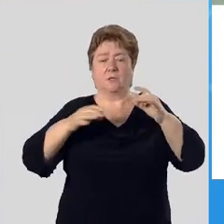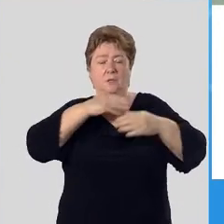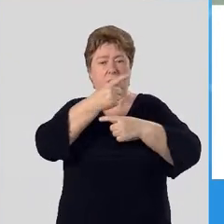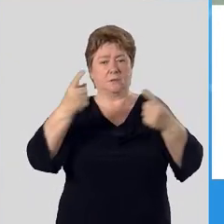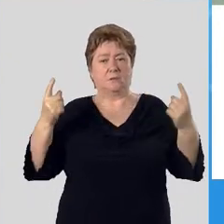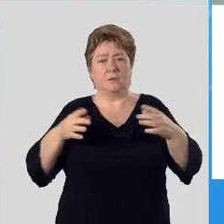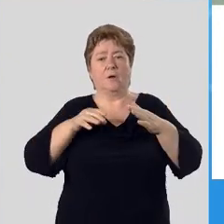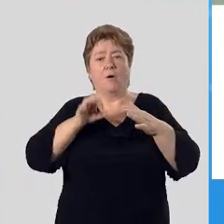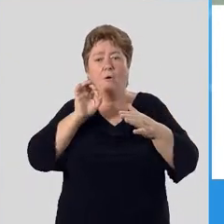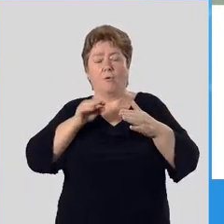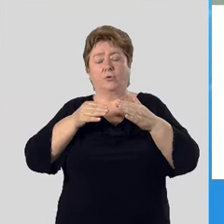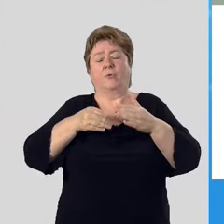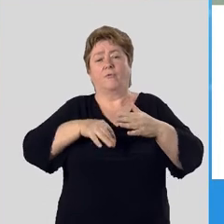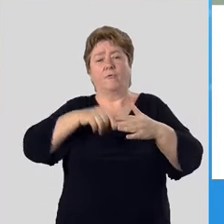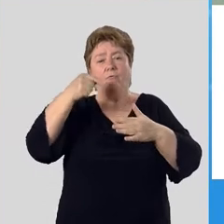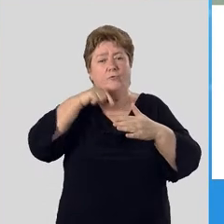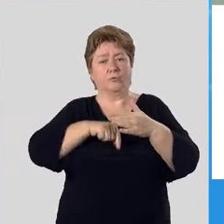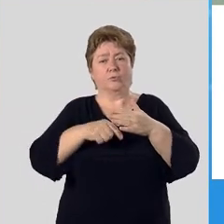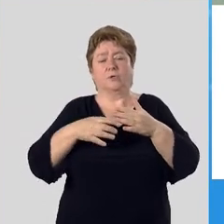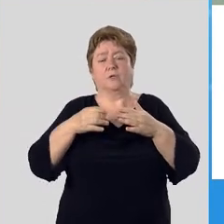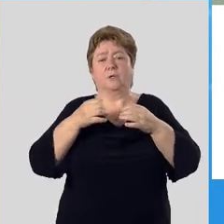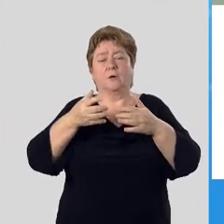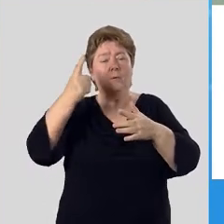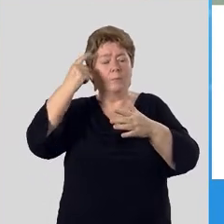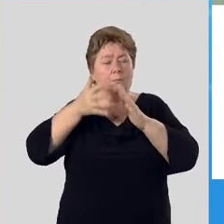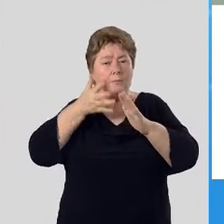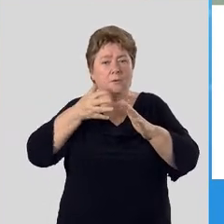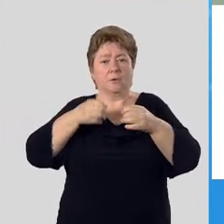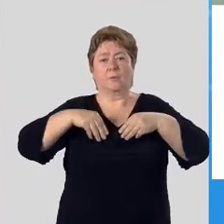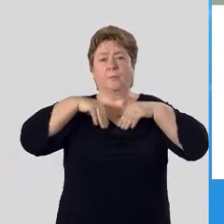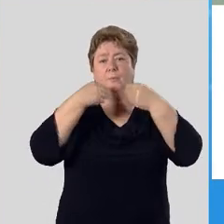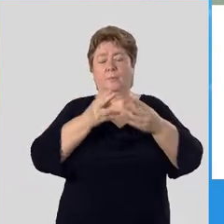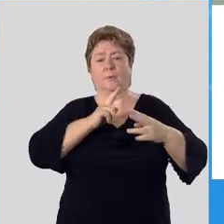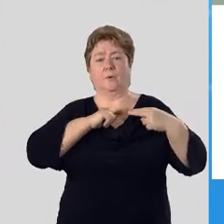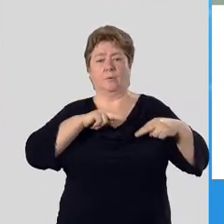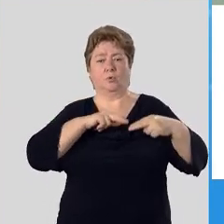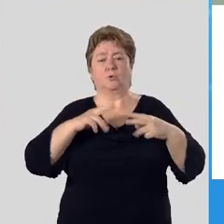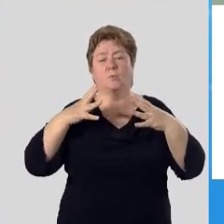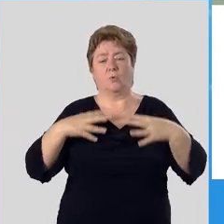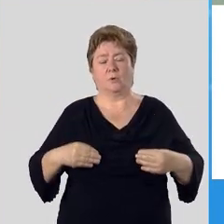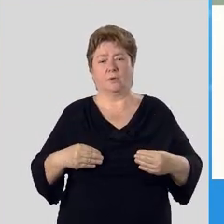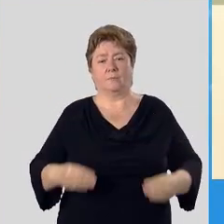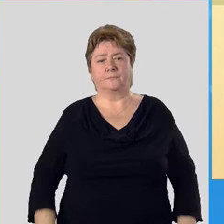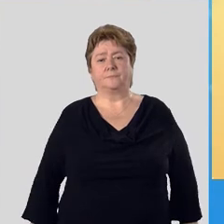и от внутренних органов распознают и передают их к рабочим органам.